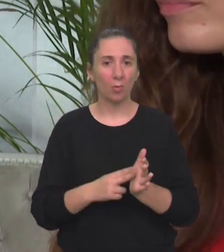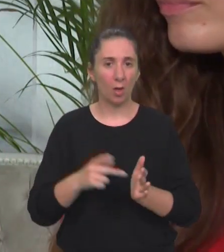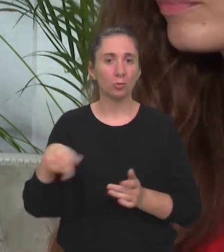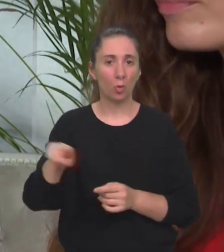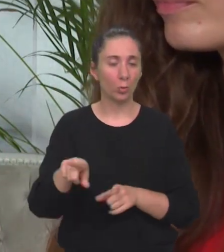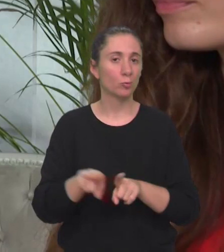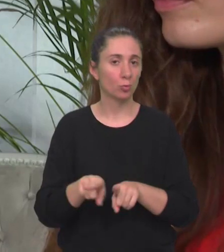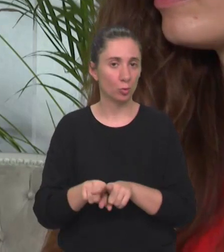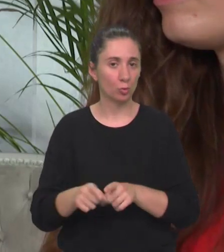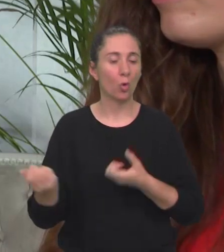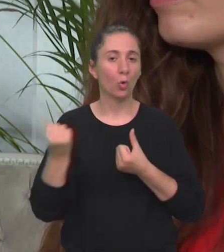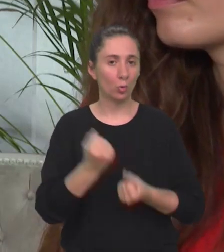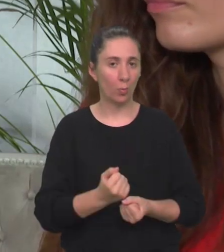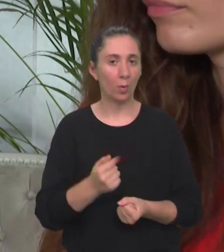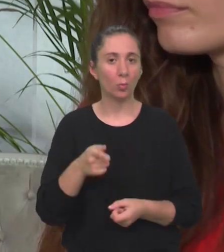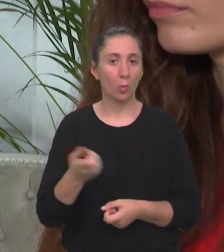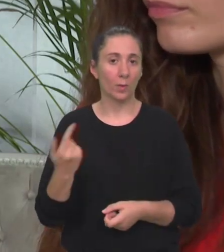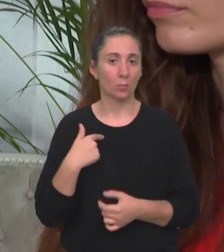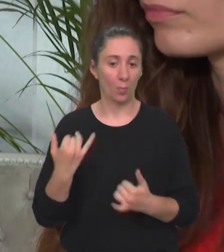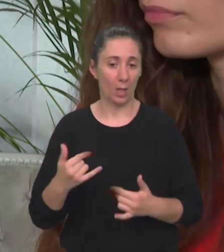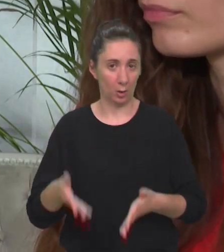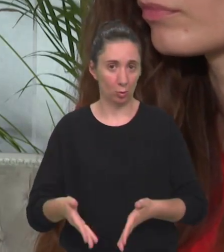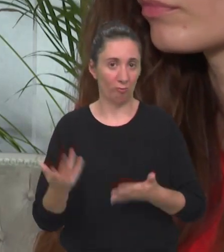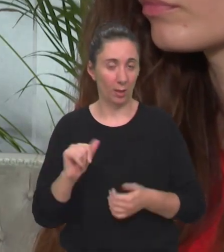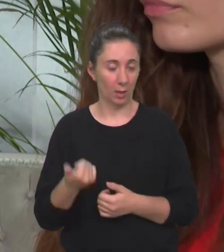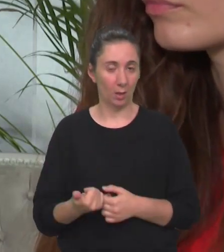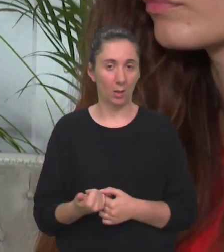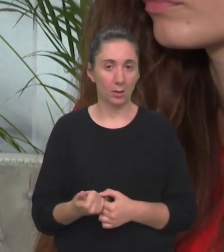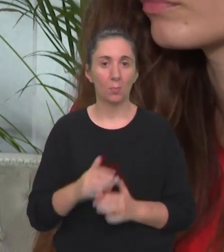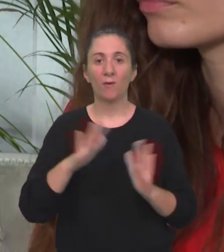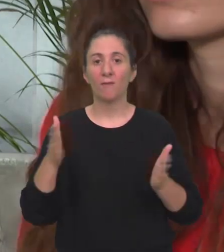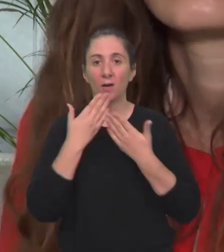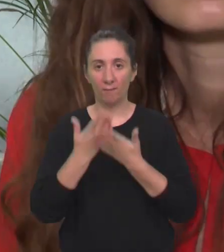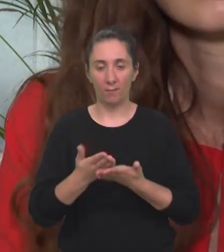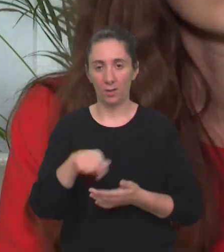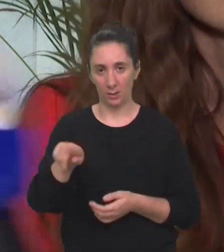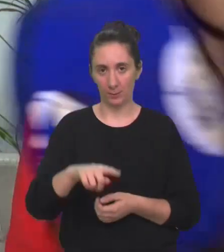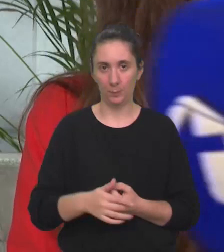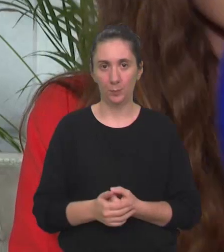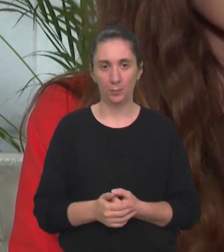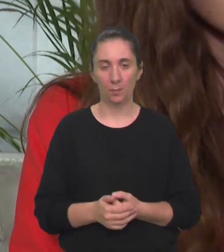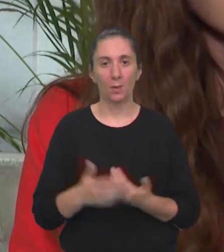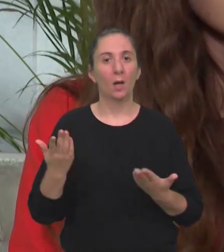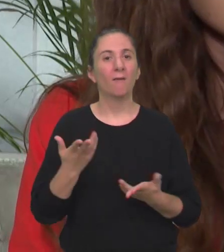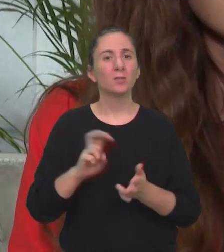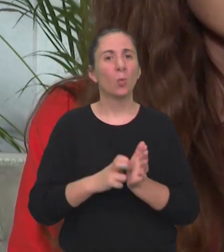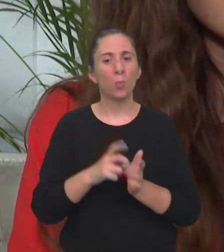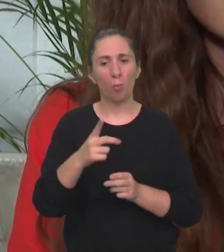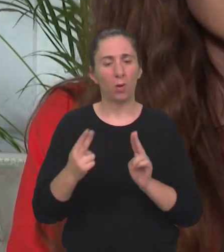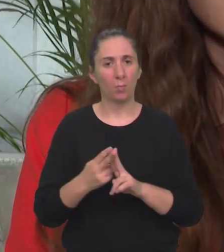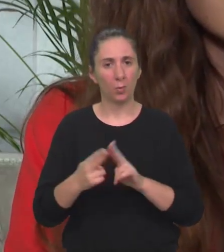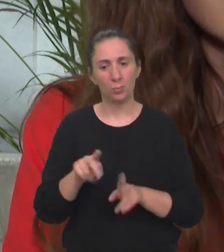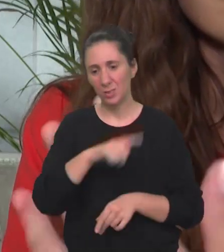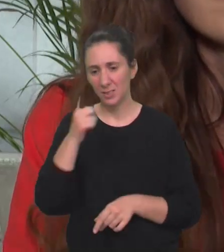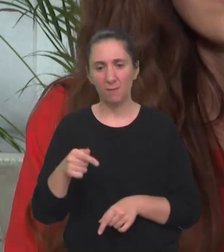ali oni su također doprinijeli tome da smo mi danas tu gdje jesmo, tako da velika zahvala njima. S kakvim ste se problemima